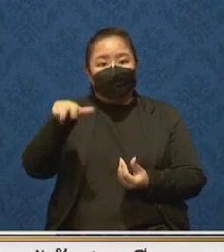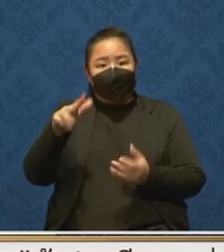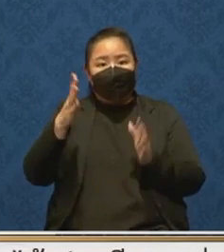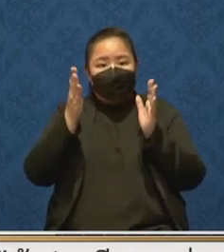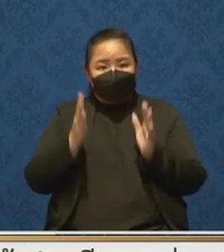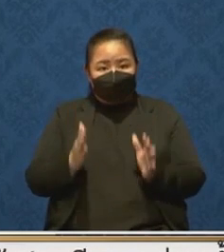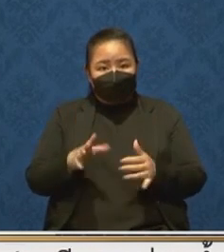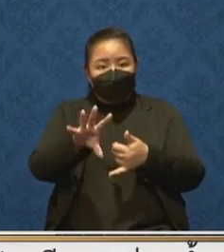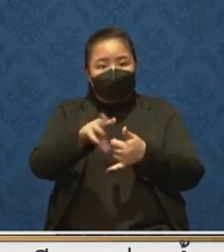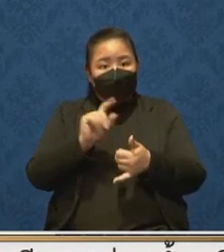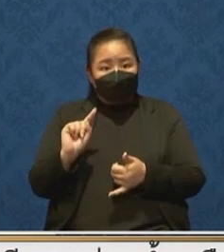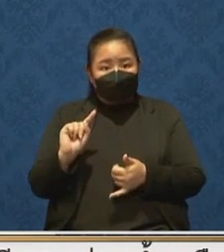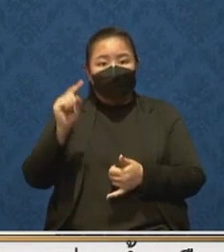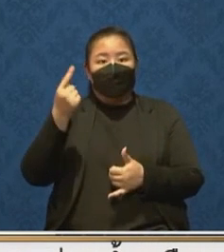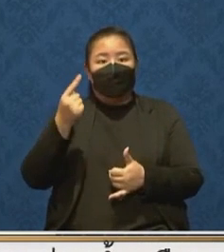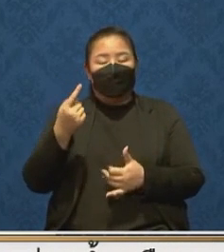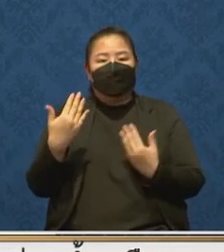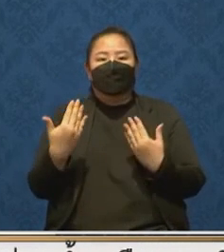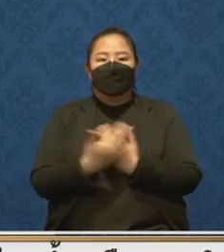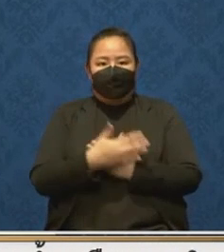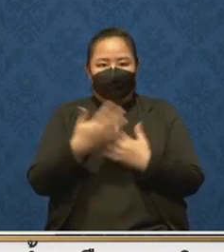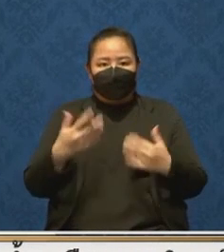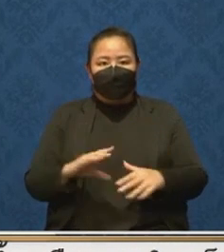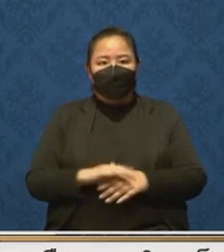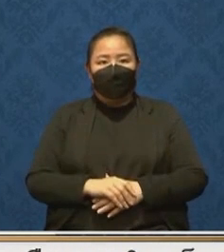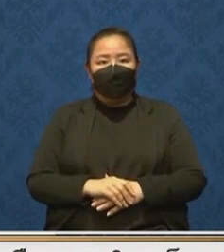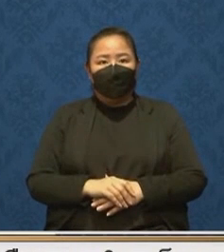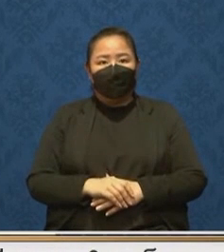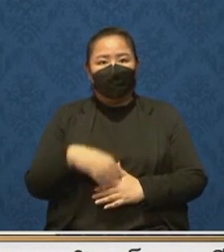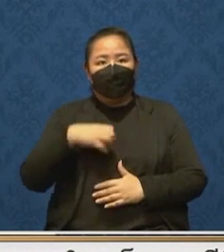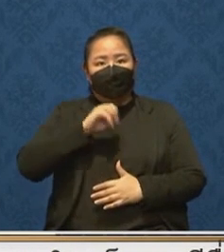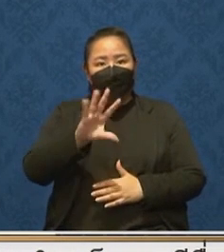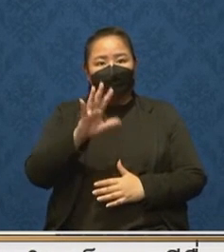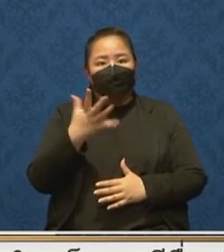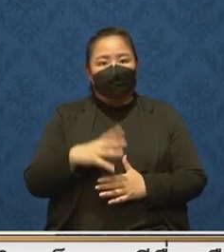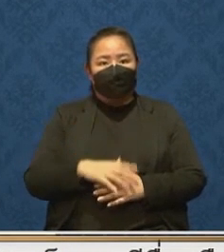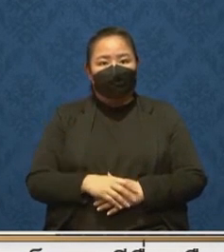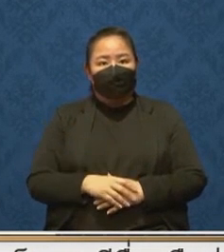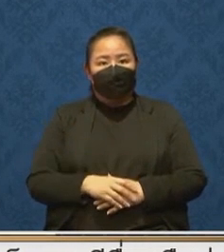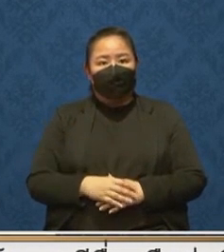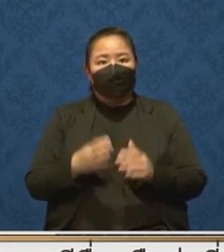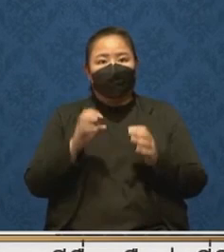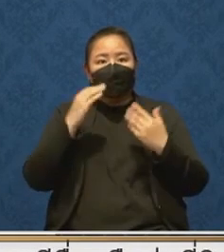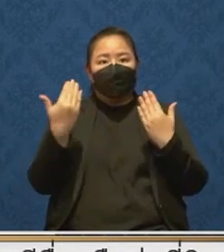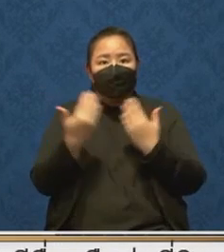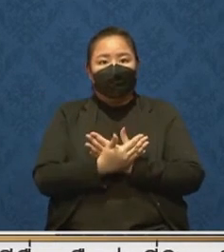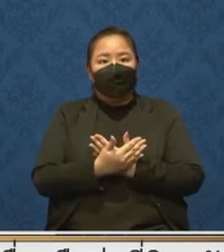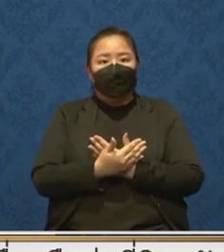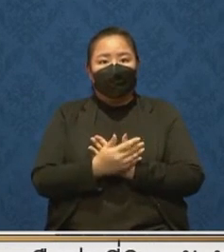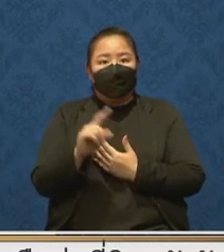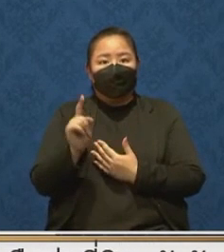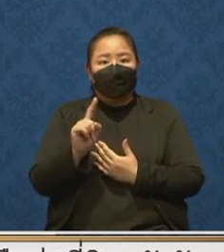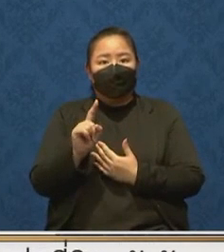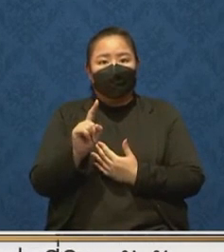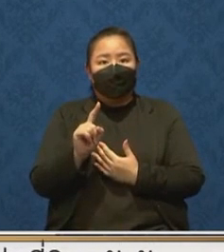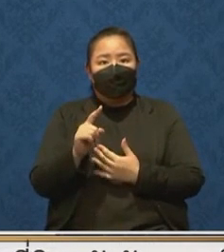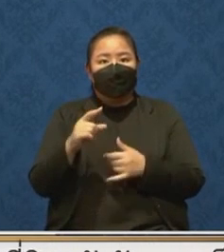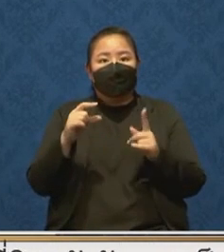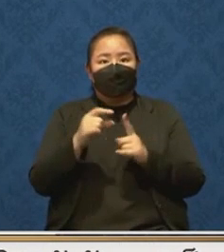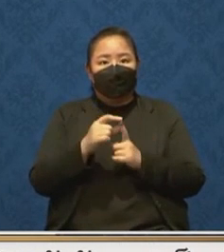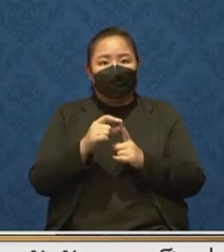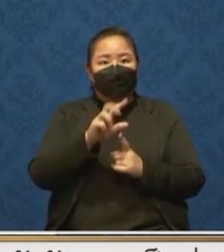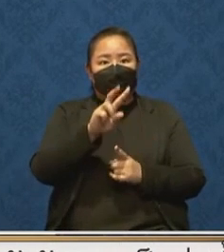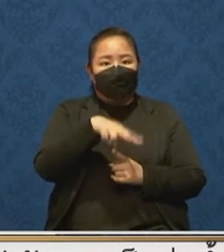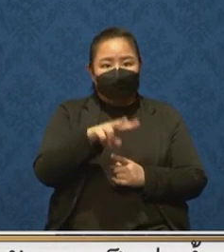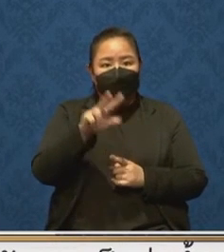ที่ติดเช้อใหม่นั้นเขาเปลี่ยนแล้ครับเขาไม่บอกวาคนติดเช้อให่เขาเปลี่ยนเป็นคำว่าสองพัน